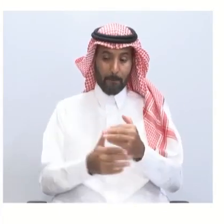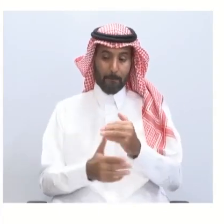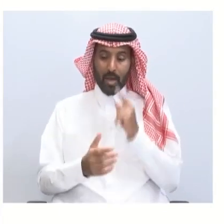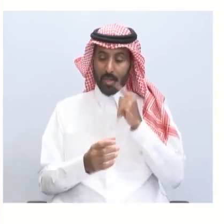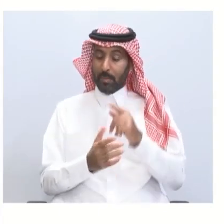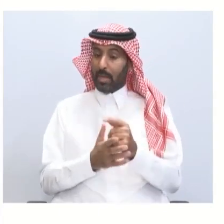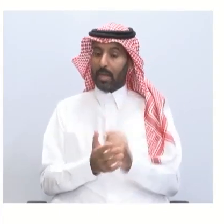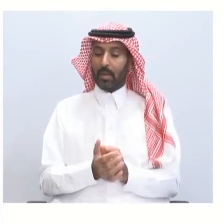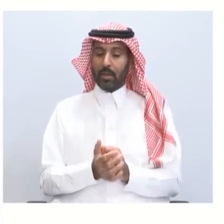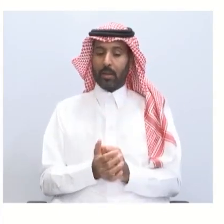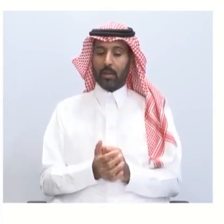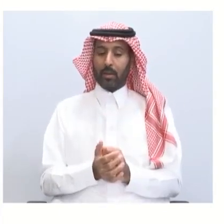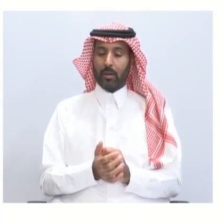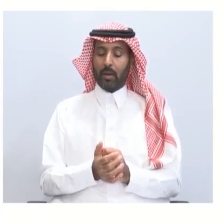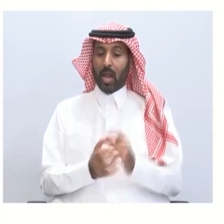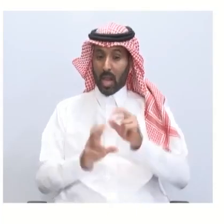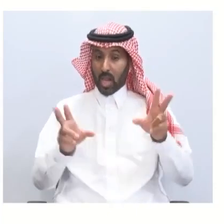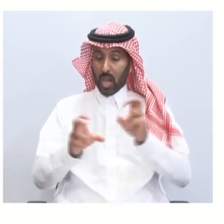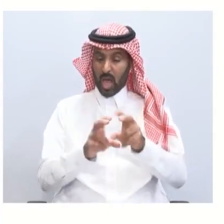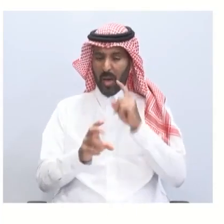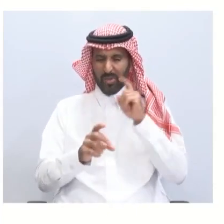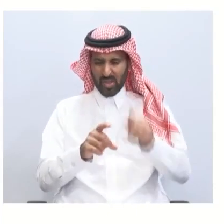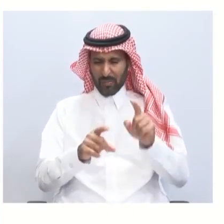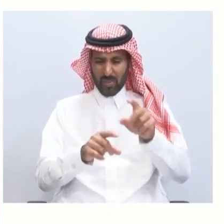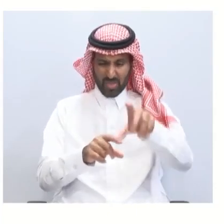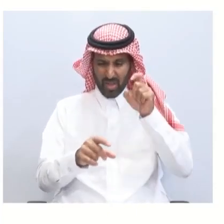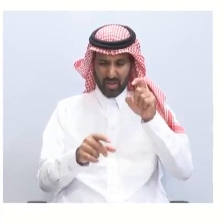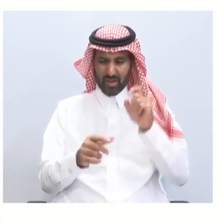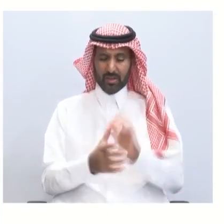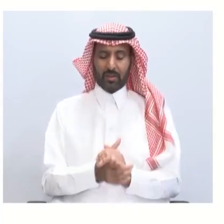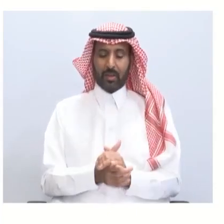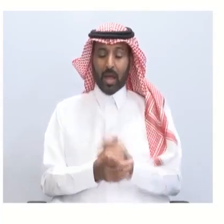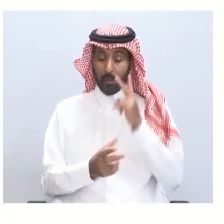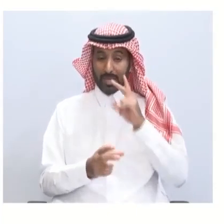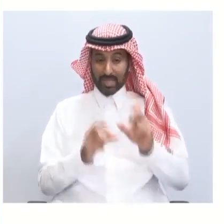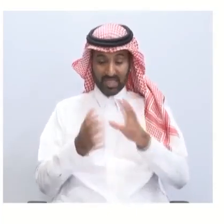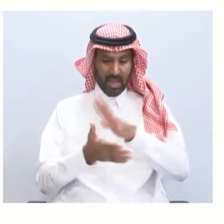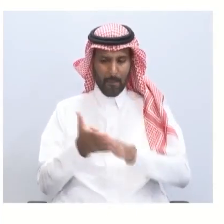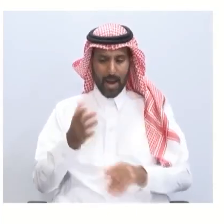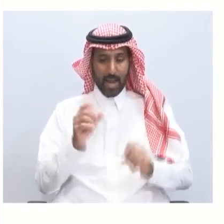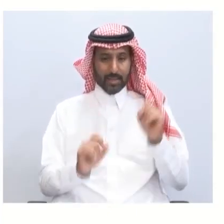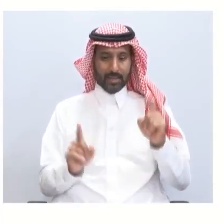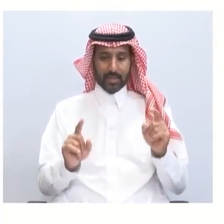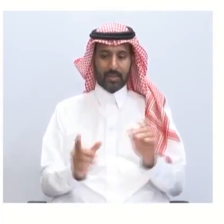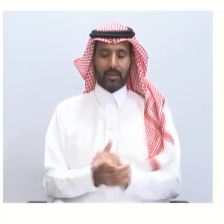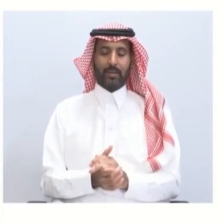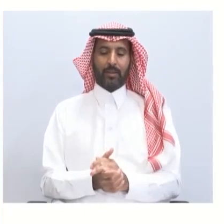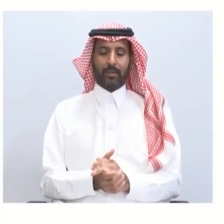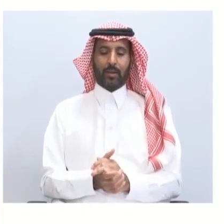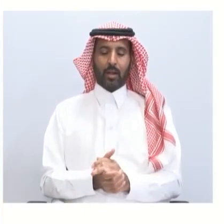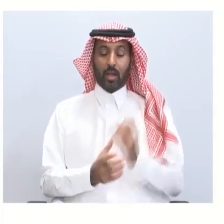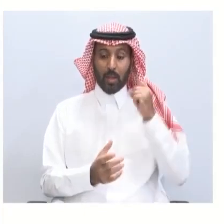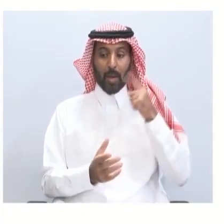من الامثله على ممارسات طعم النقرات عبر شبكه الانترنت يقول